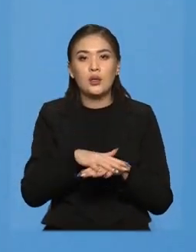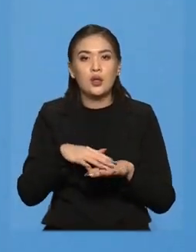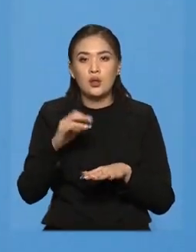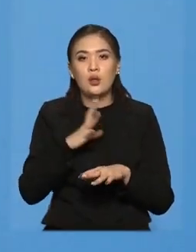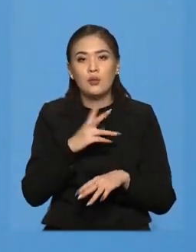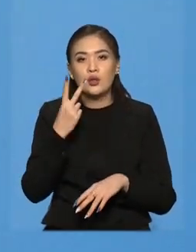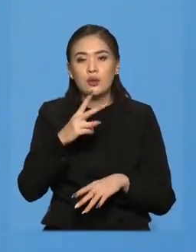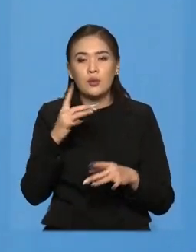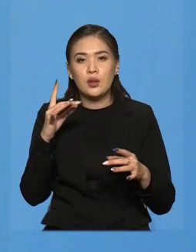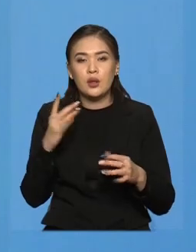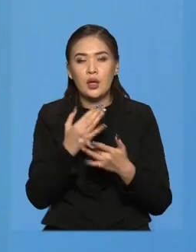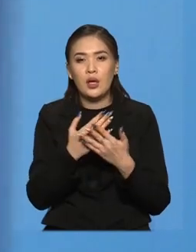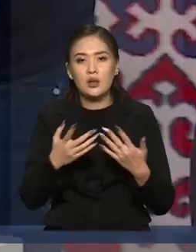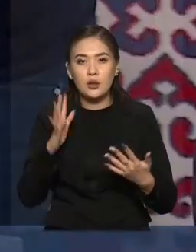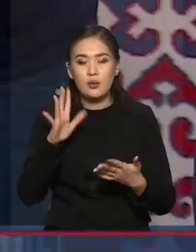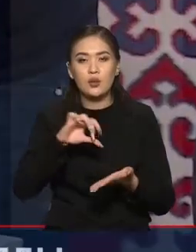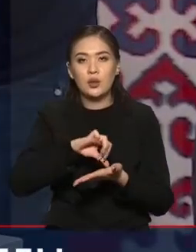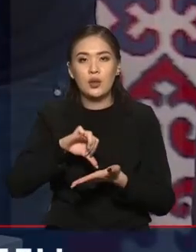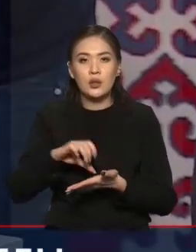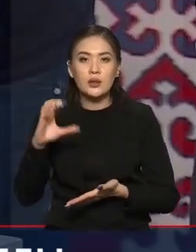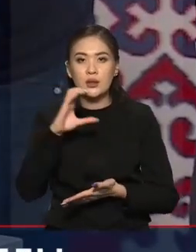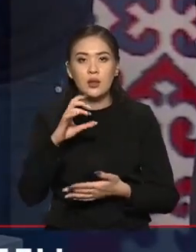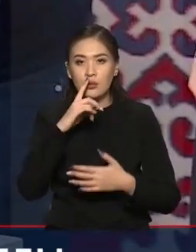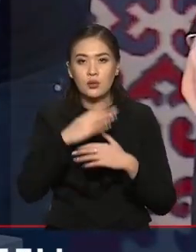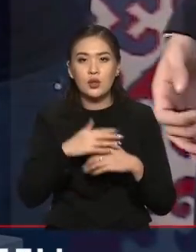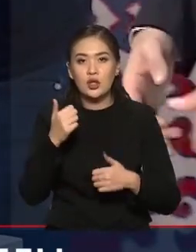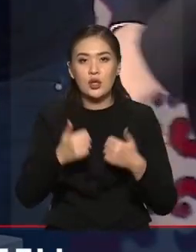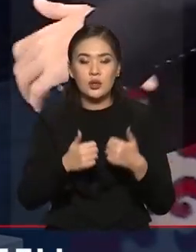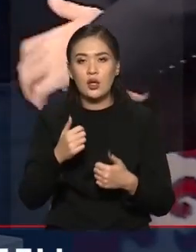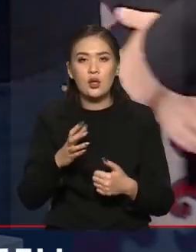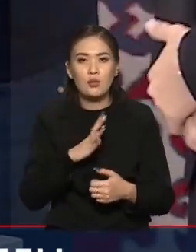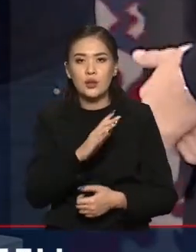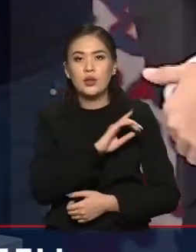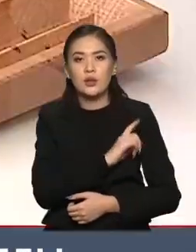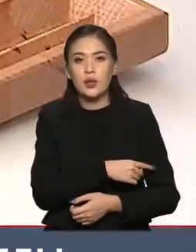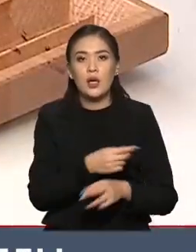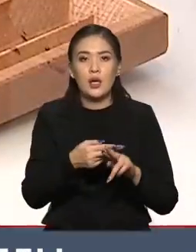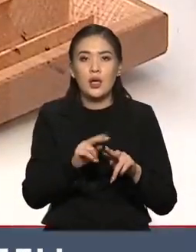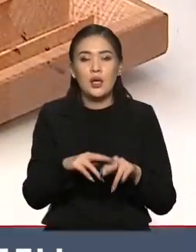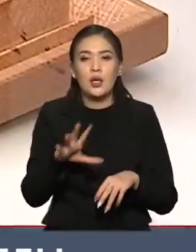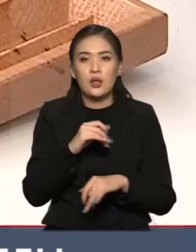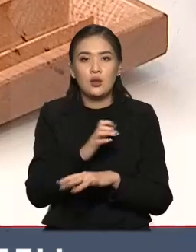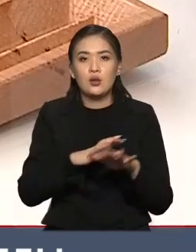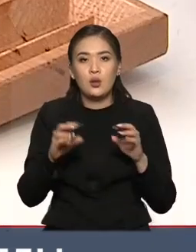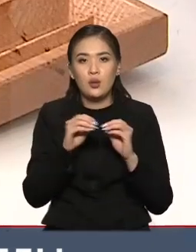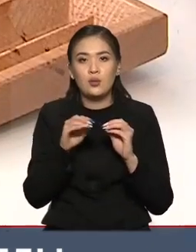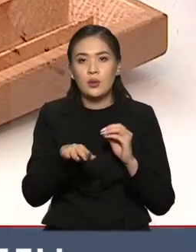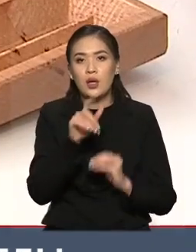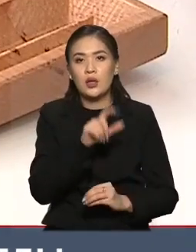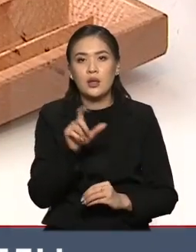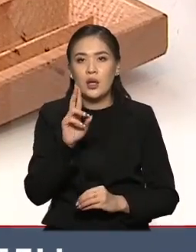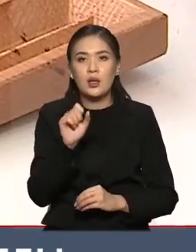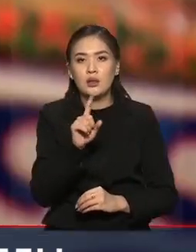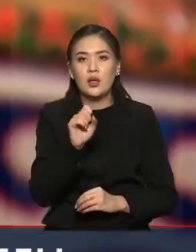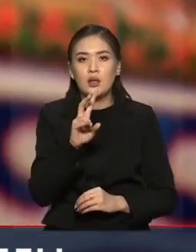20 түріне сайысқа түспек. Қыркүйекте өтетін жаһандық жарысқа дайындық қызу. Елордада 10000 адамға арналған қазанат